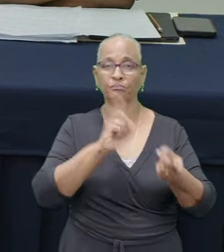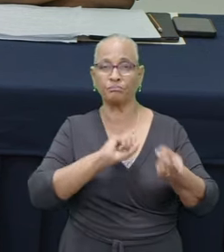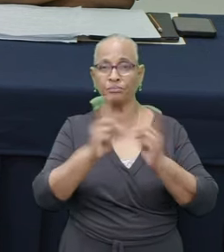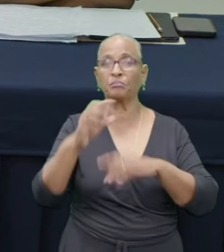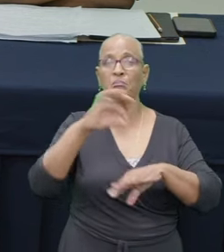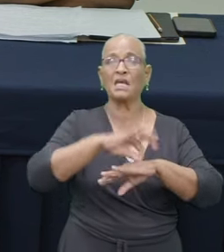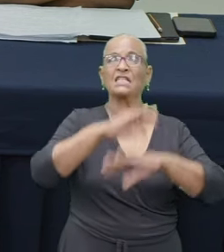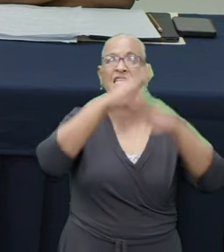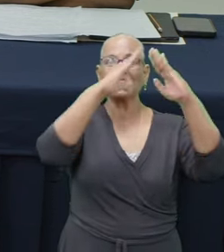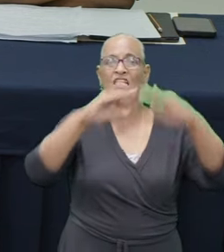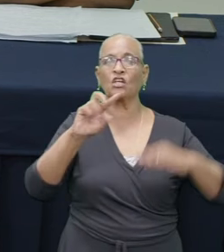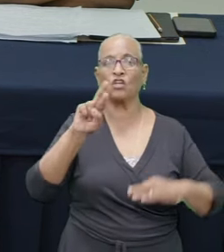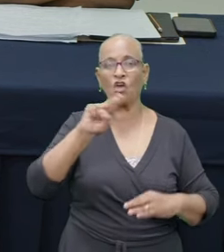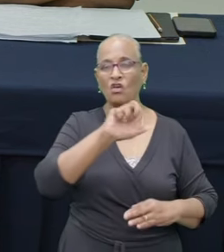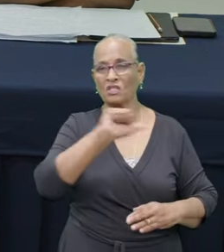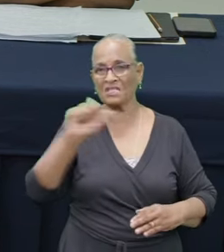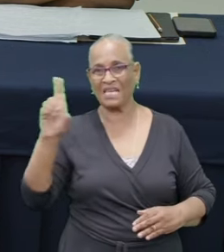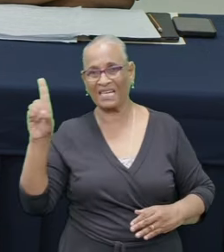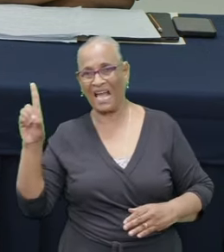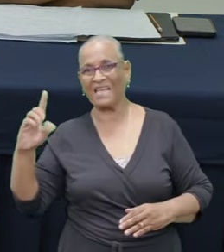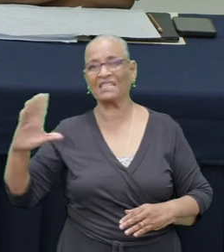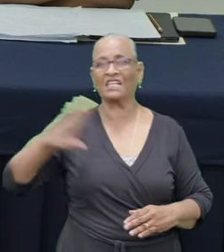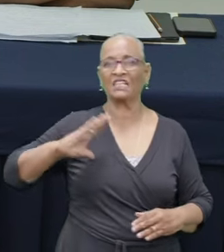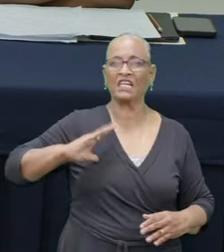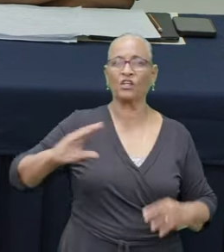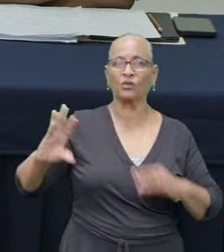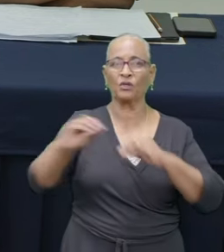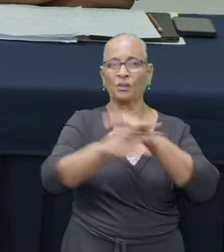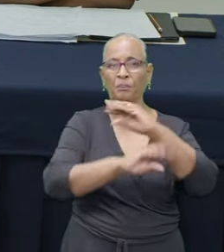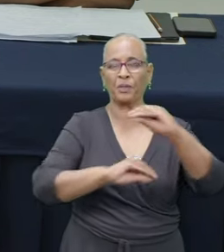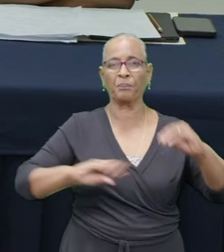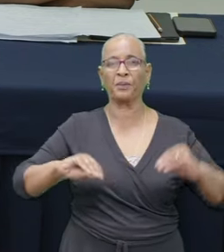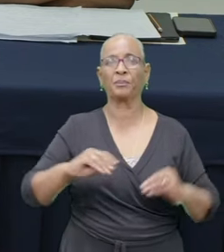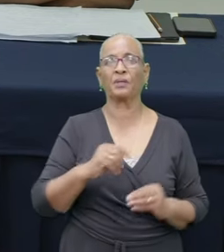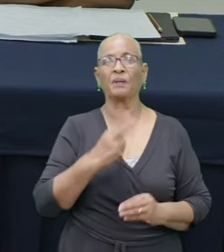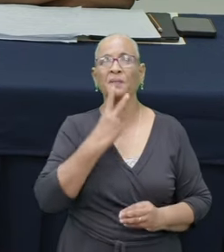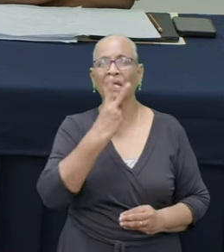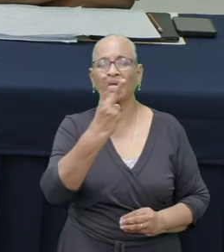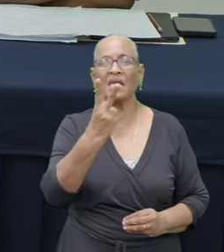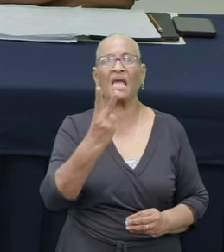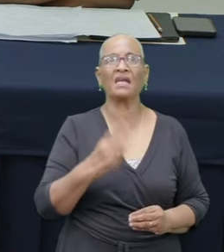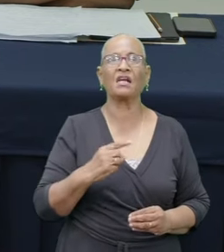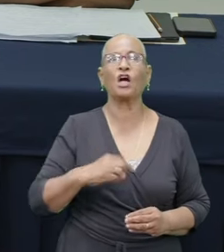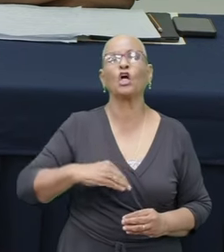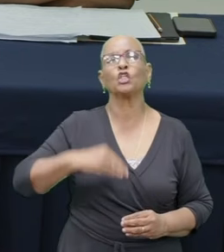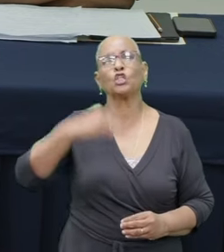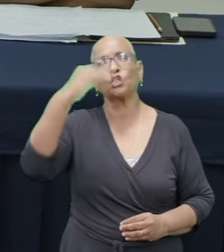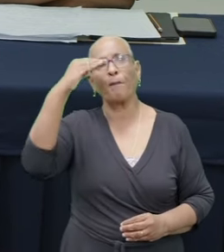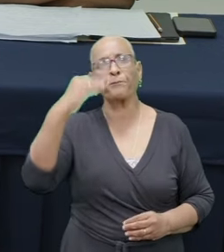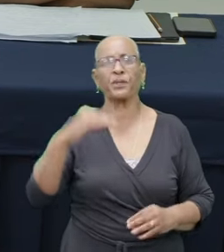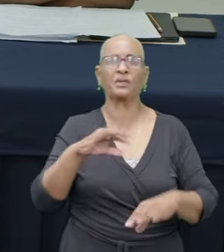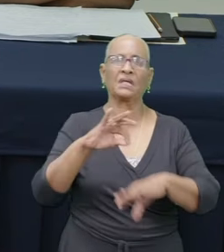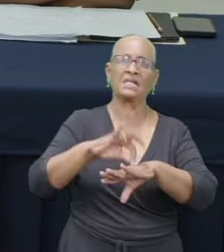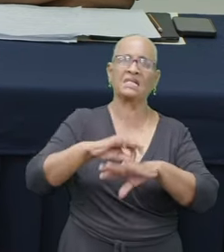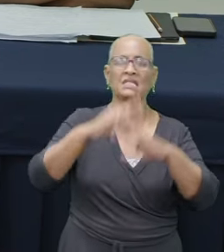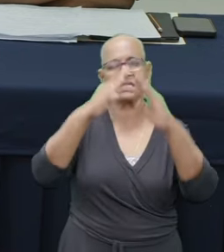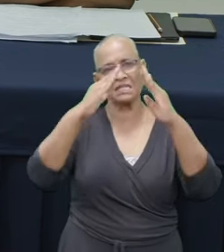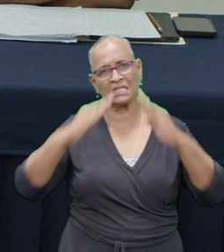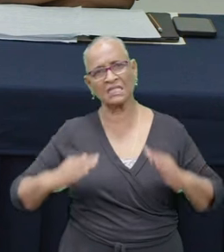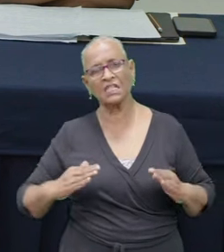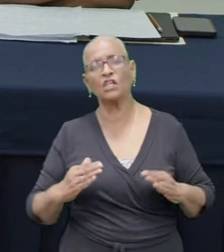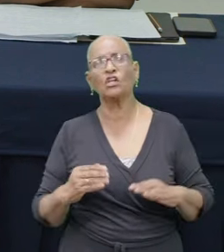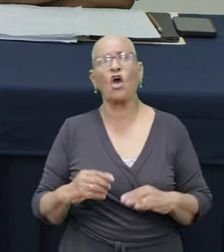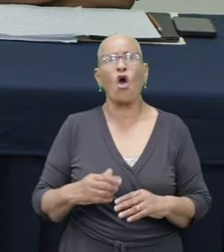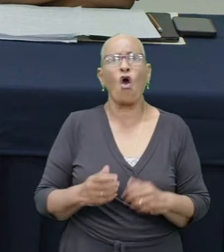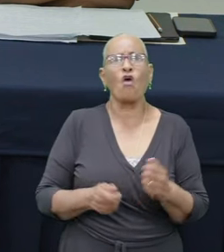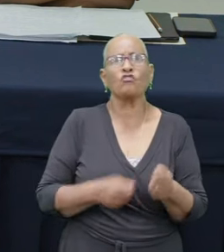ziekenhuisraad om te kijken naar ook de andere ziekenhuizen die topklinische afdelingen hebben. Daarover wordt er nog het een en ander